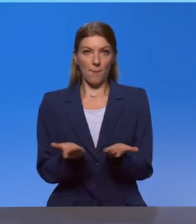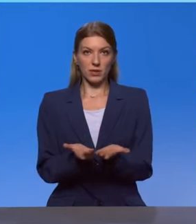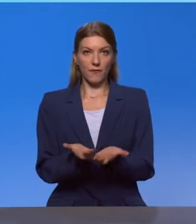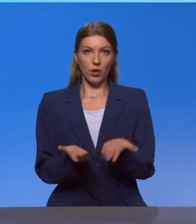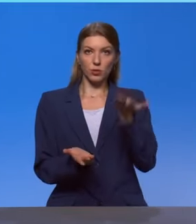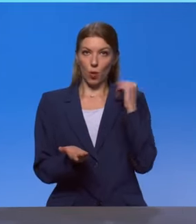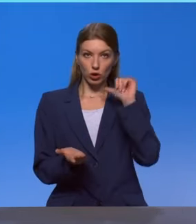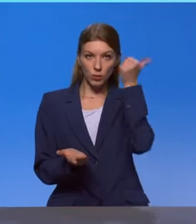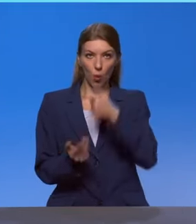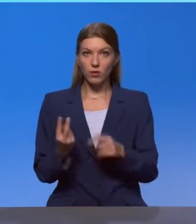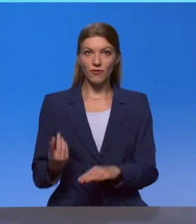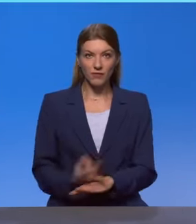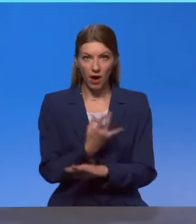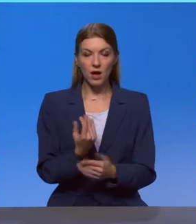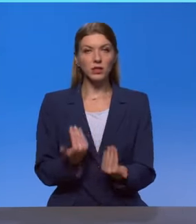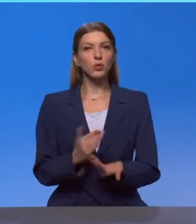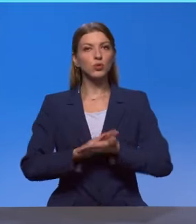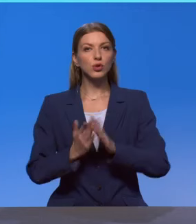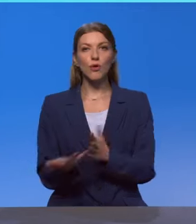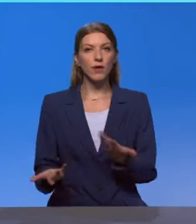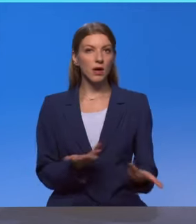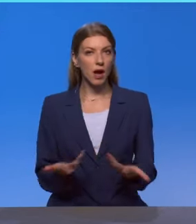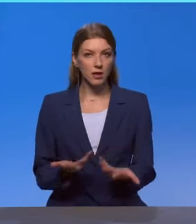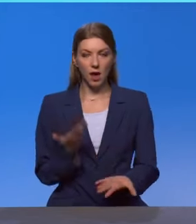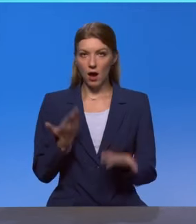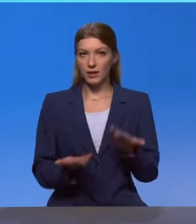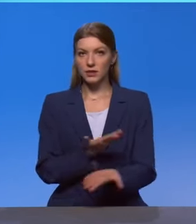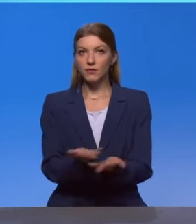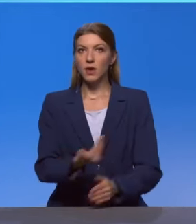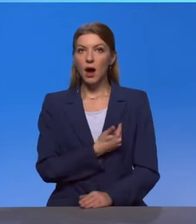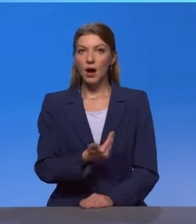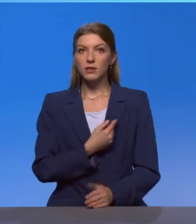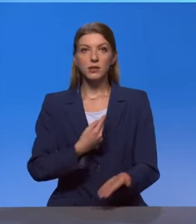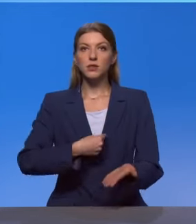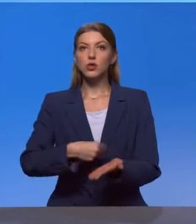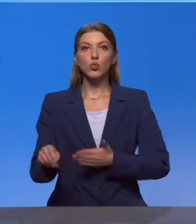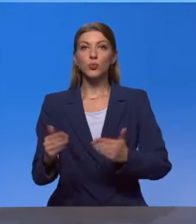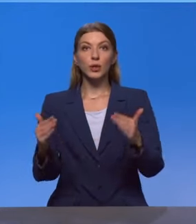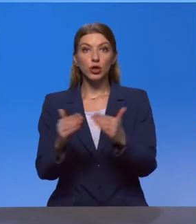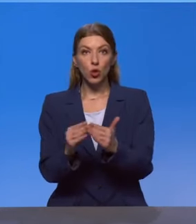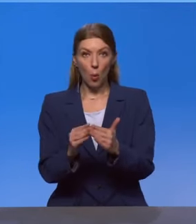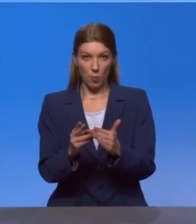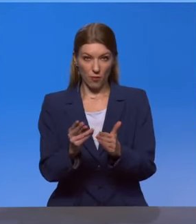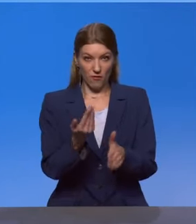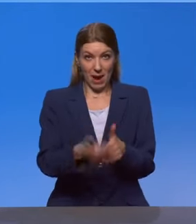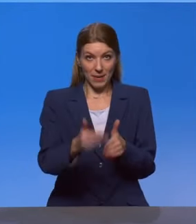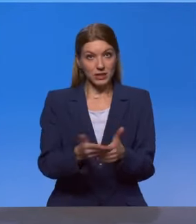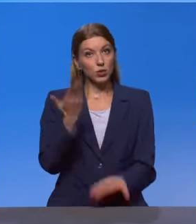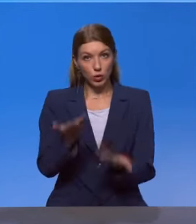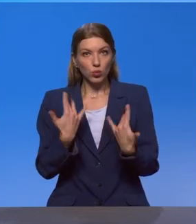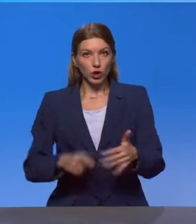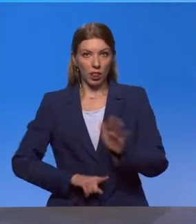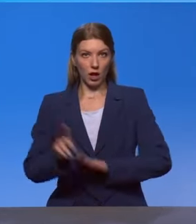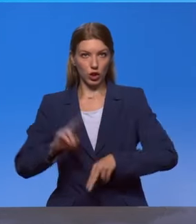Какие условия сейчас есть на этом рынке? Если вы собираетесь приобрести дом в ипотеку или уже его строите, позвоните, расскажите. У